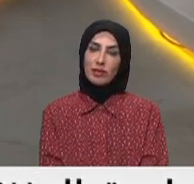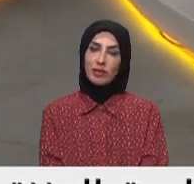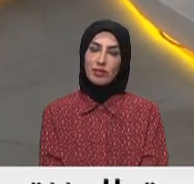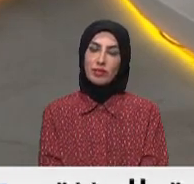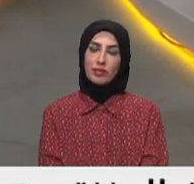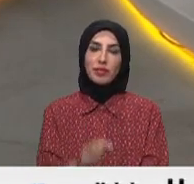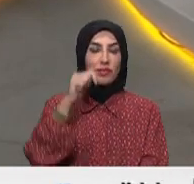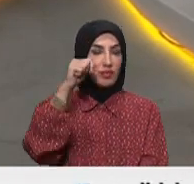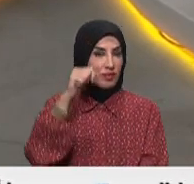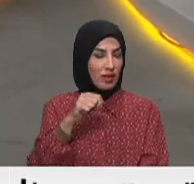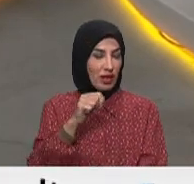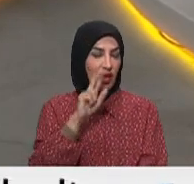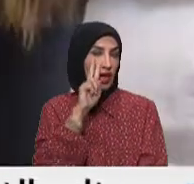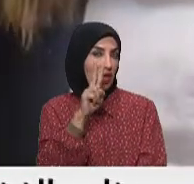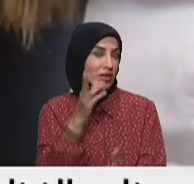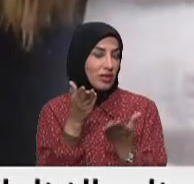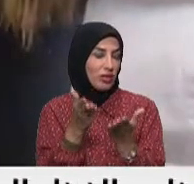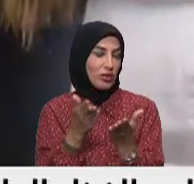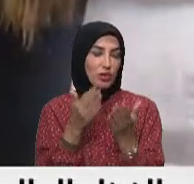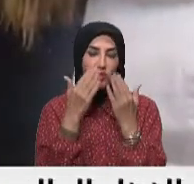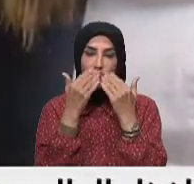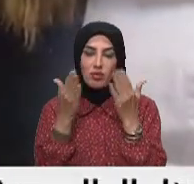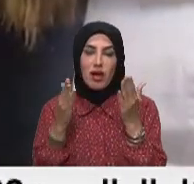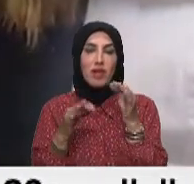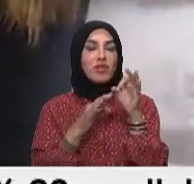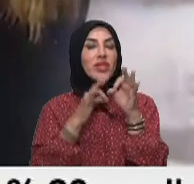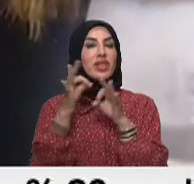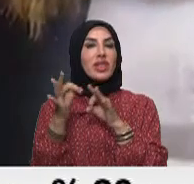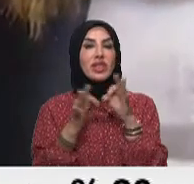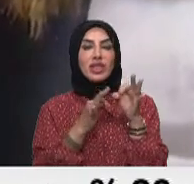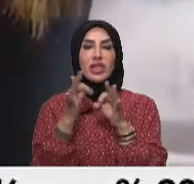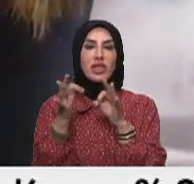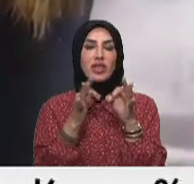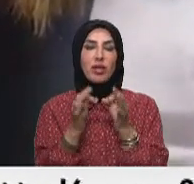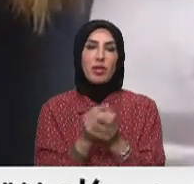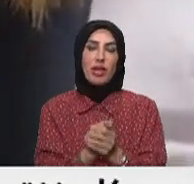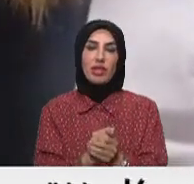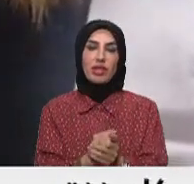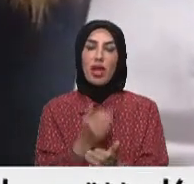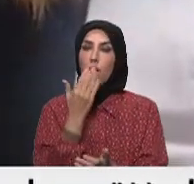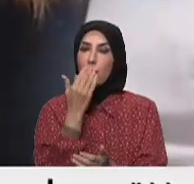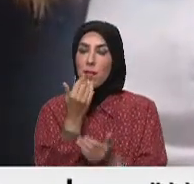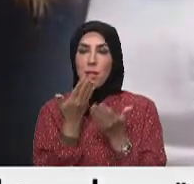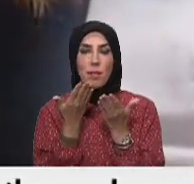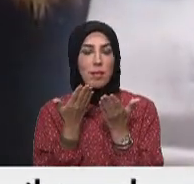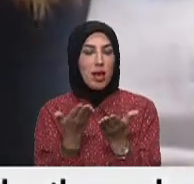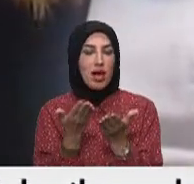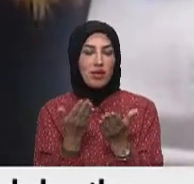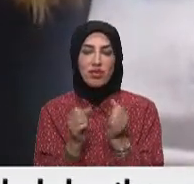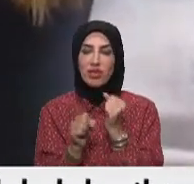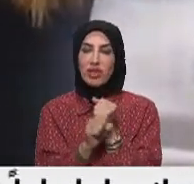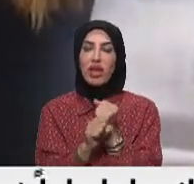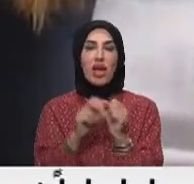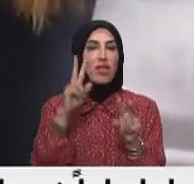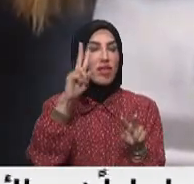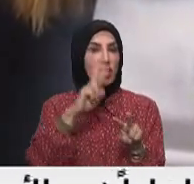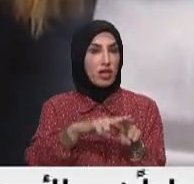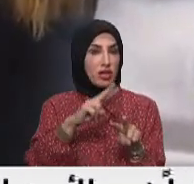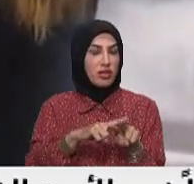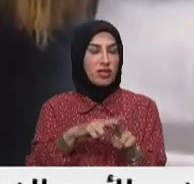حتى الساعة هذا المسار الدبلوماسي يصطدم بتصعيد إسرائيلي